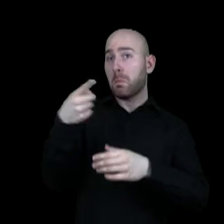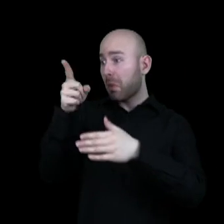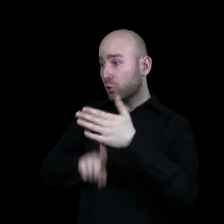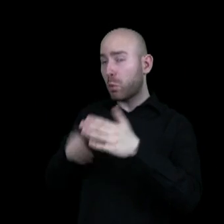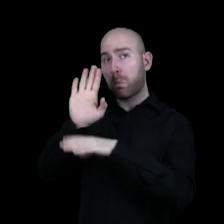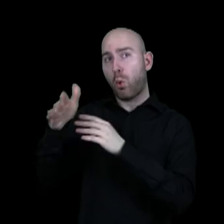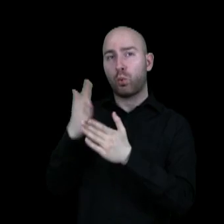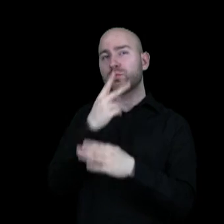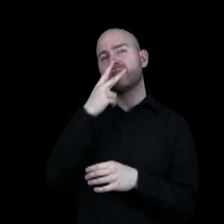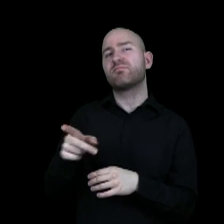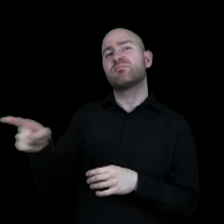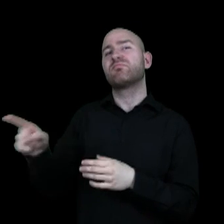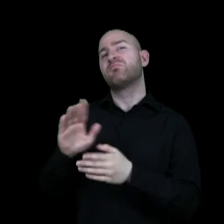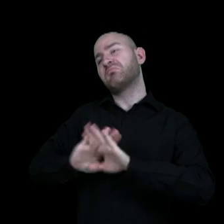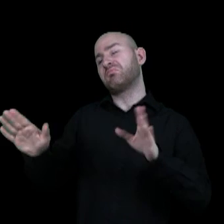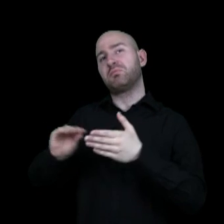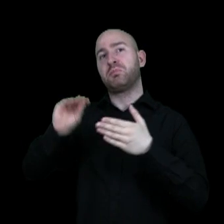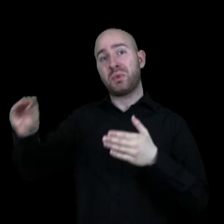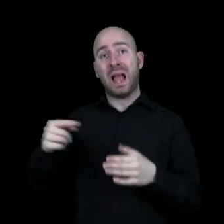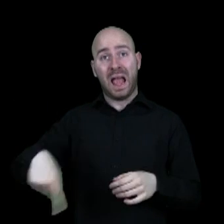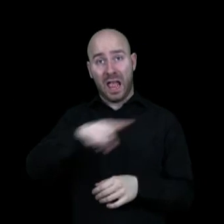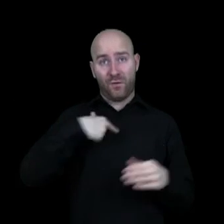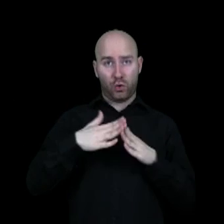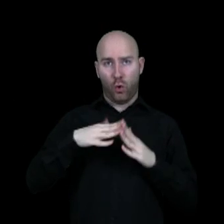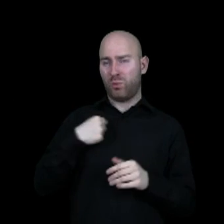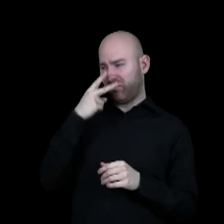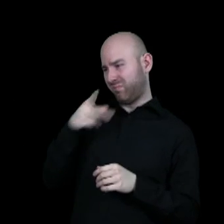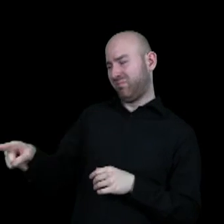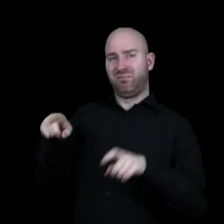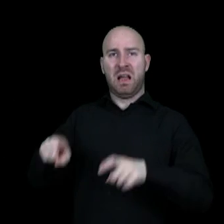pracy ruchu było